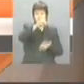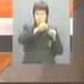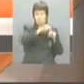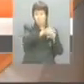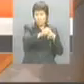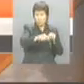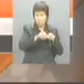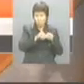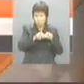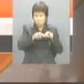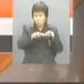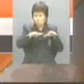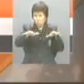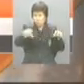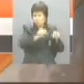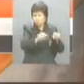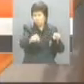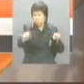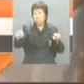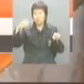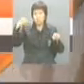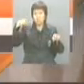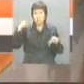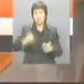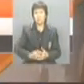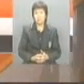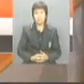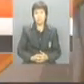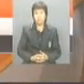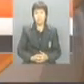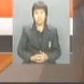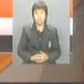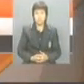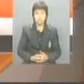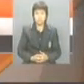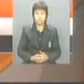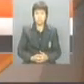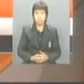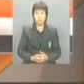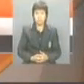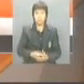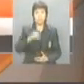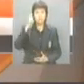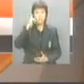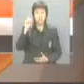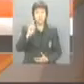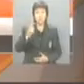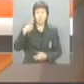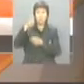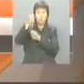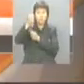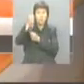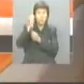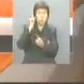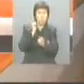ต่างๆในบางจุดนะครับแต่ก็ไม่ได้เป็นการลุกคือหรือการประท้วงใหญ่นะฮะทางด้านการเมืองหรืออ